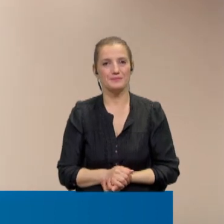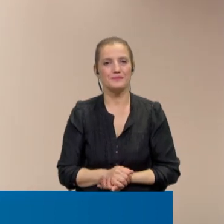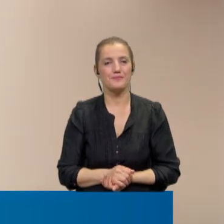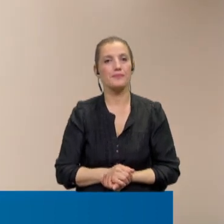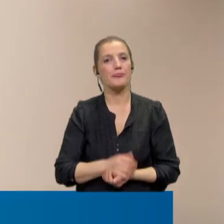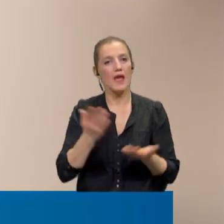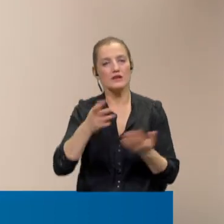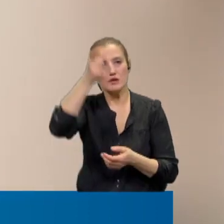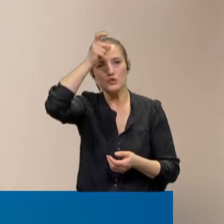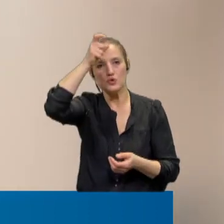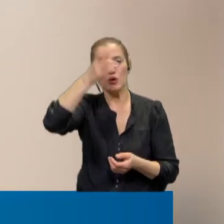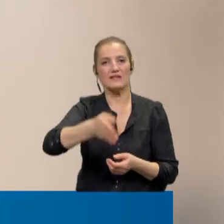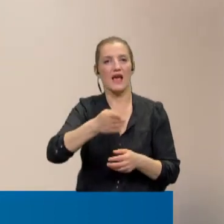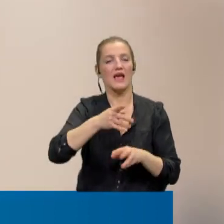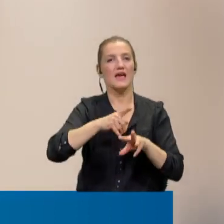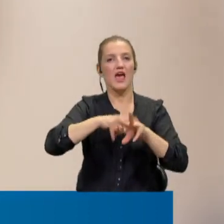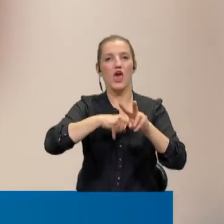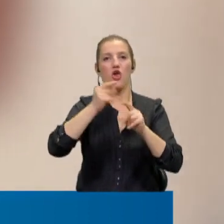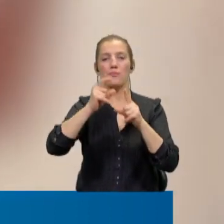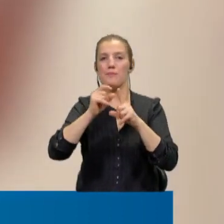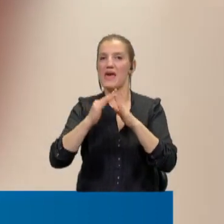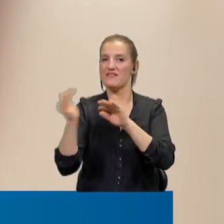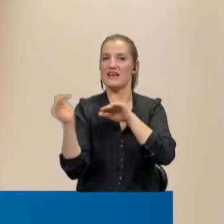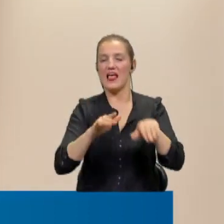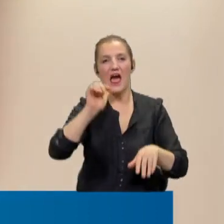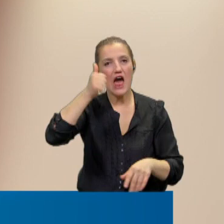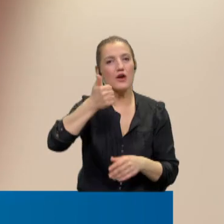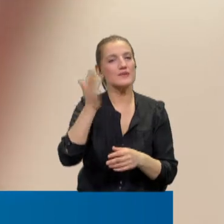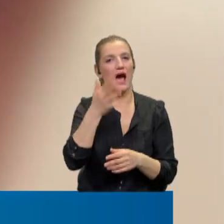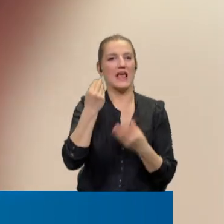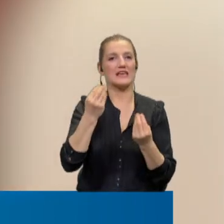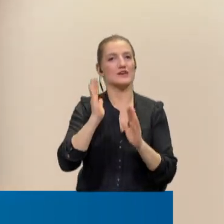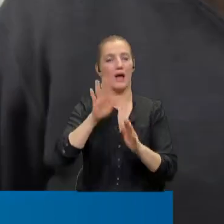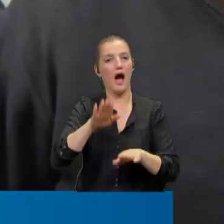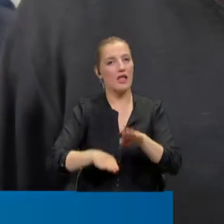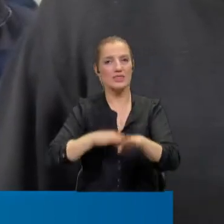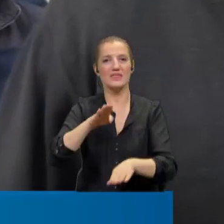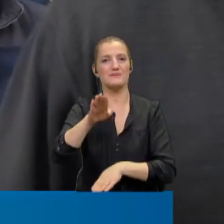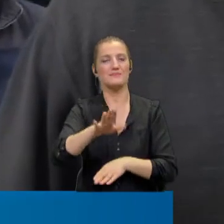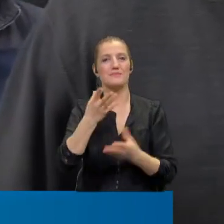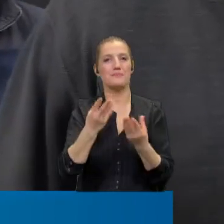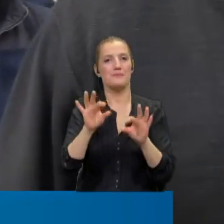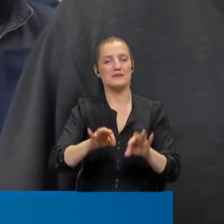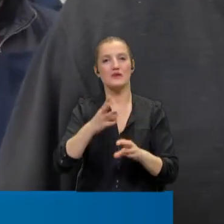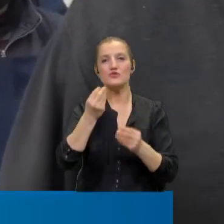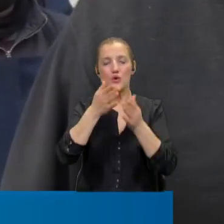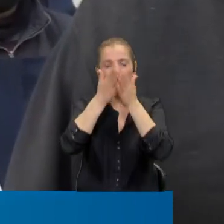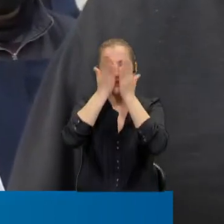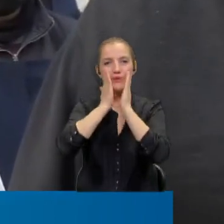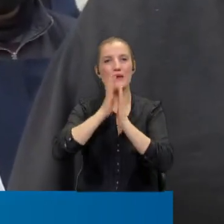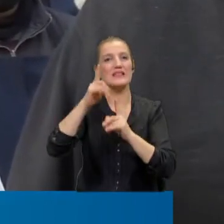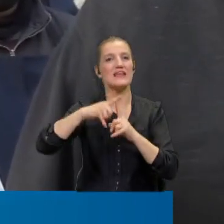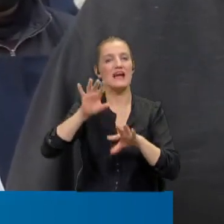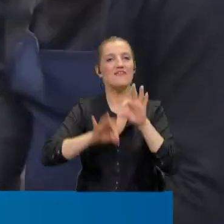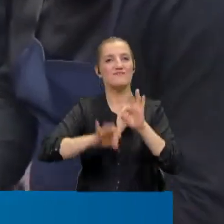sığar artık Türkiye'de yıktılar evinde her gün daha da iyiye gidiyor sağlığı adım atıyor ama çok şükür hamdolsun tedavimiz aldık